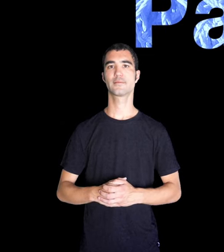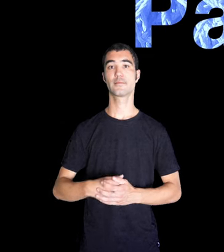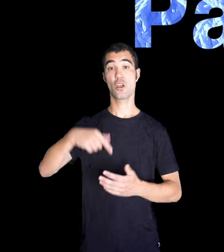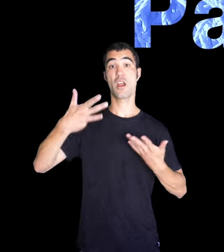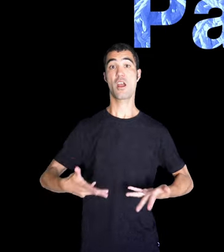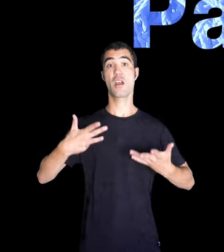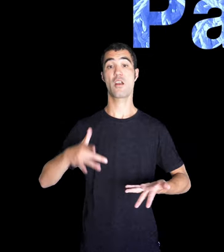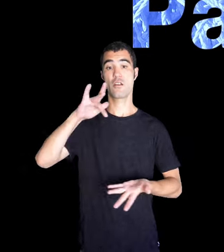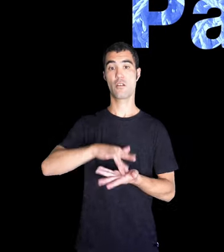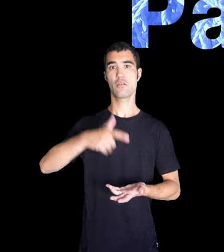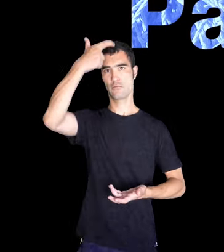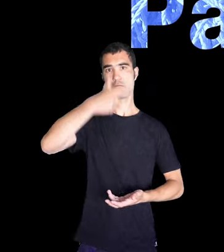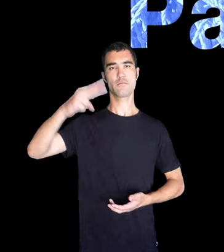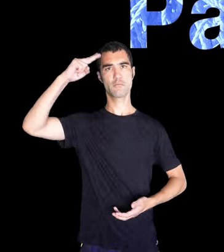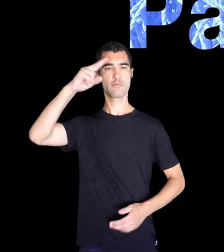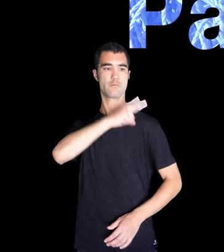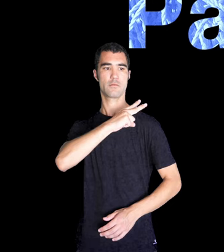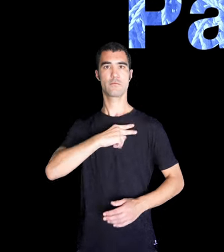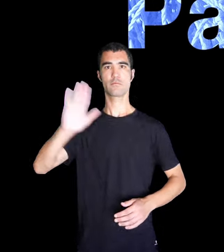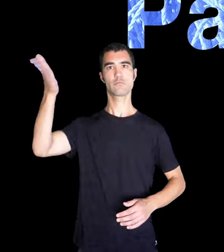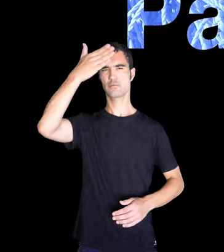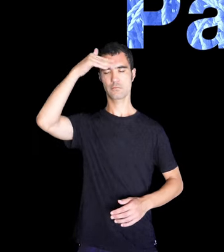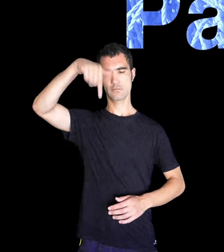Avui en dia som que és patró major de Solla. Fa